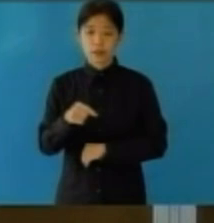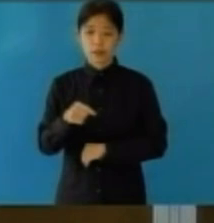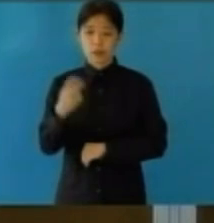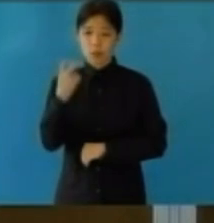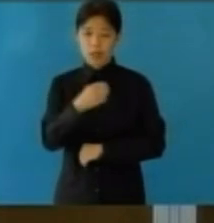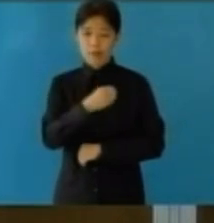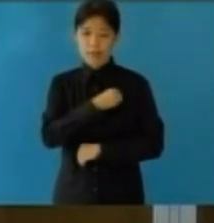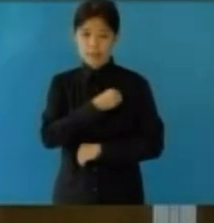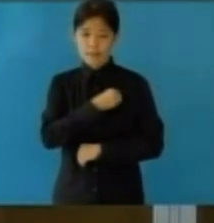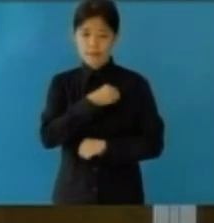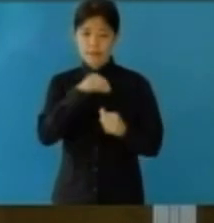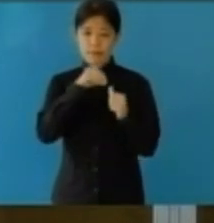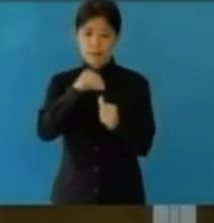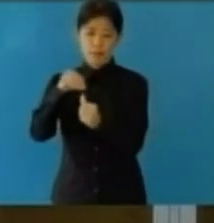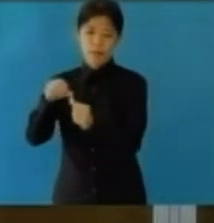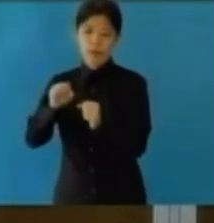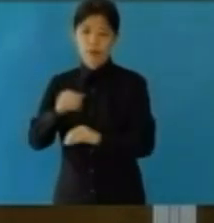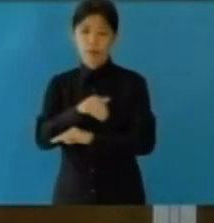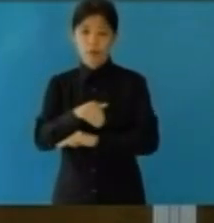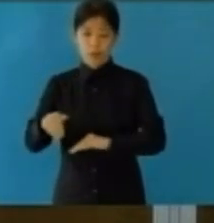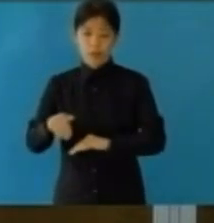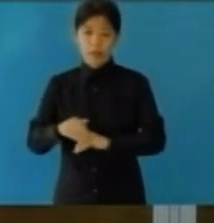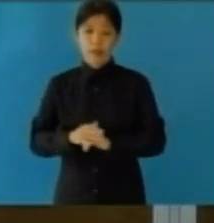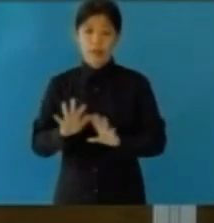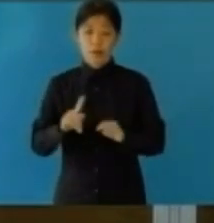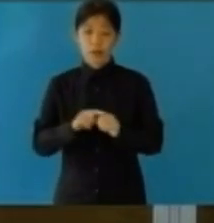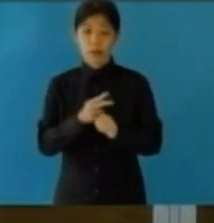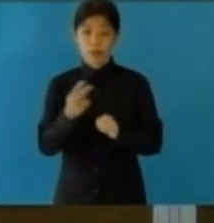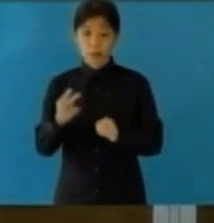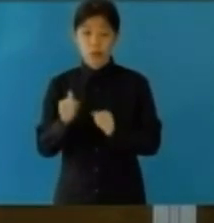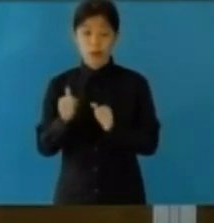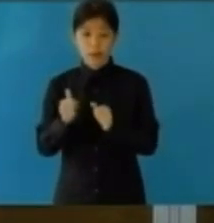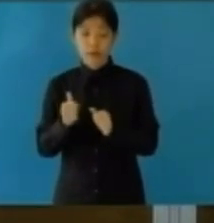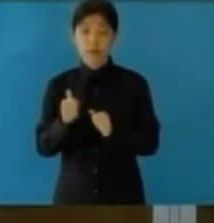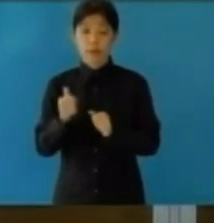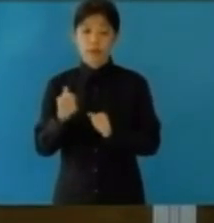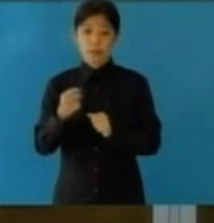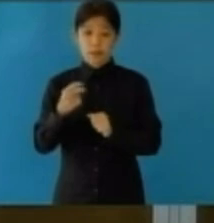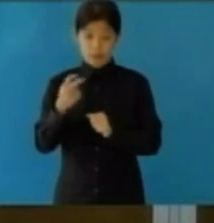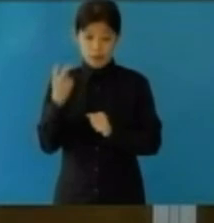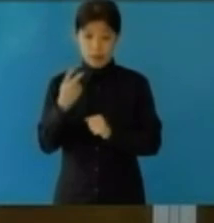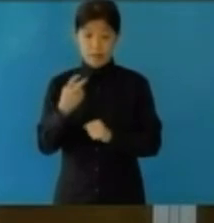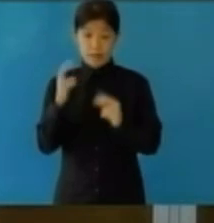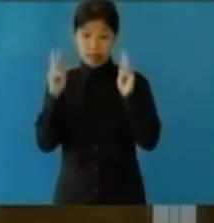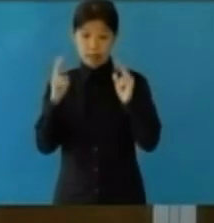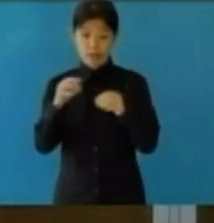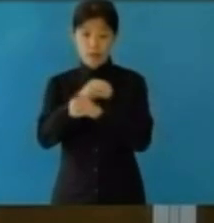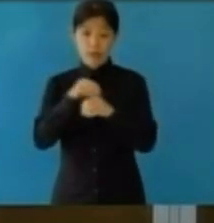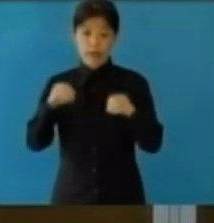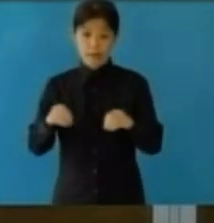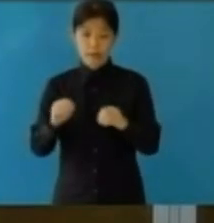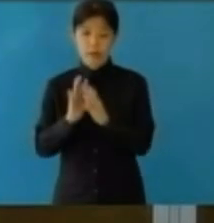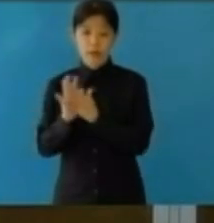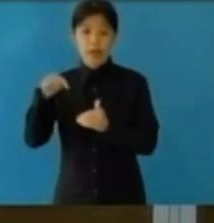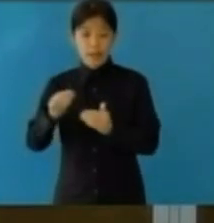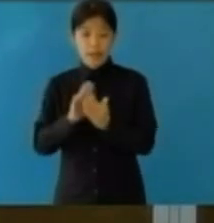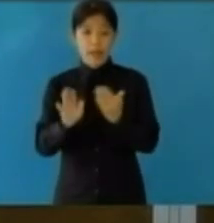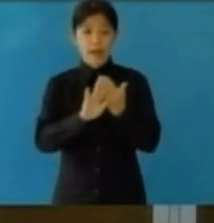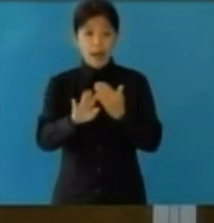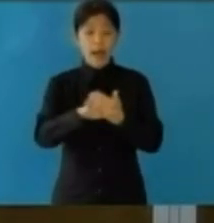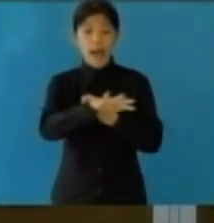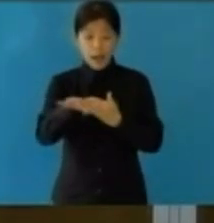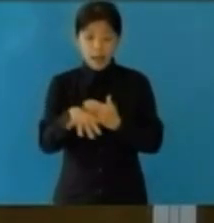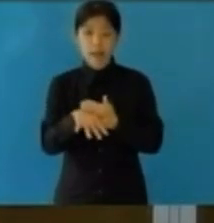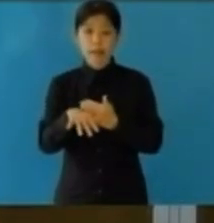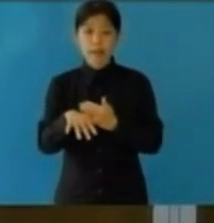する計画です。このため、今年度の早期に警備会社と契約し、県内、県外から必要な人員を